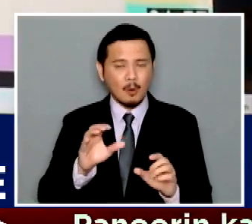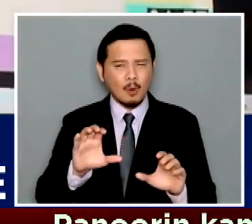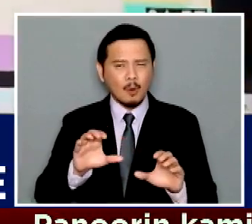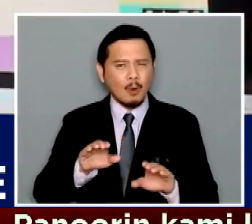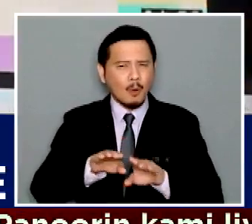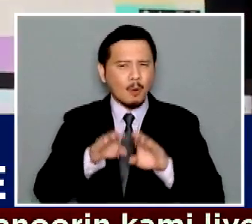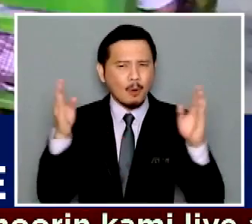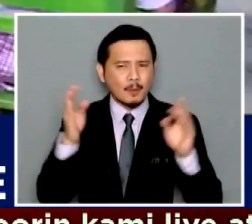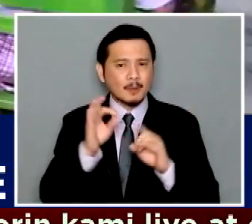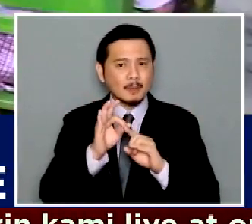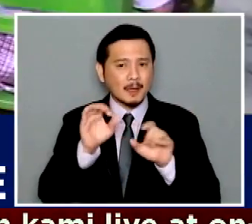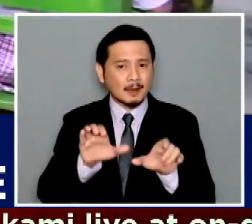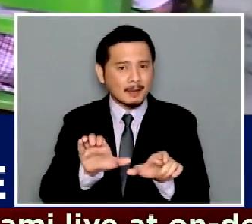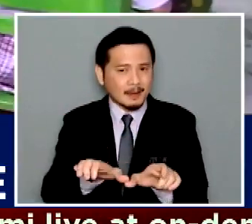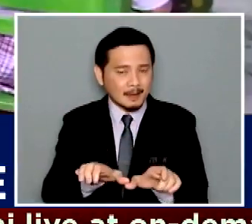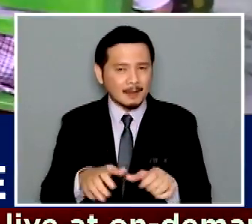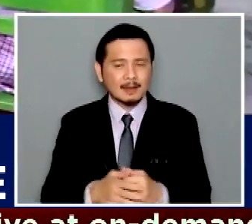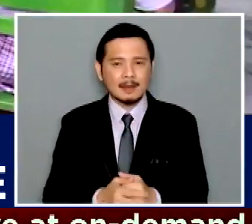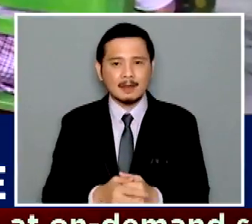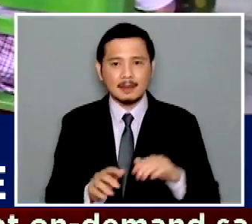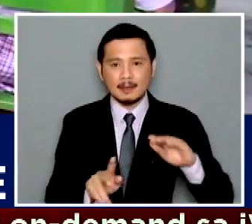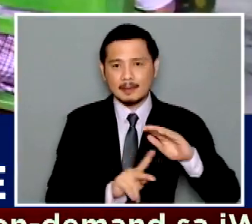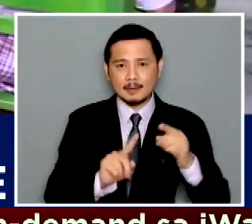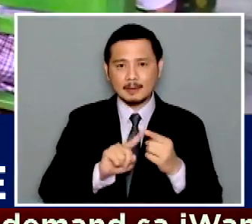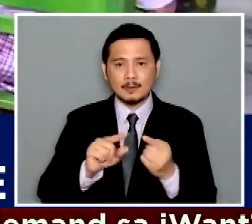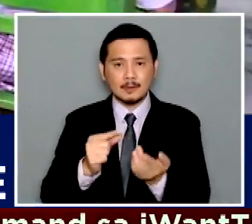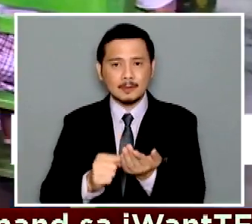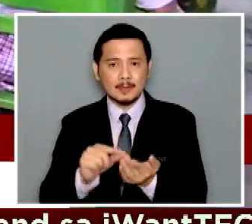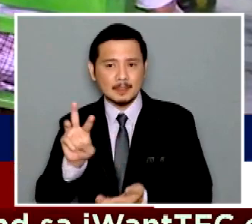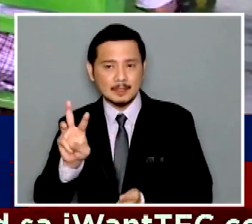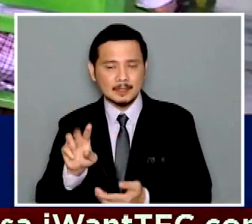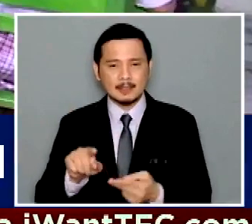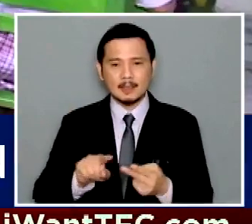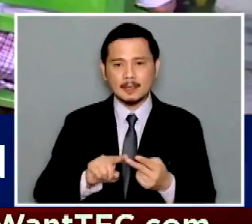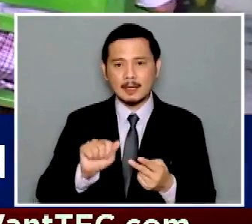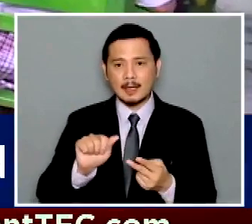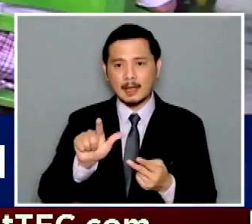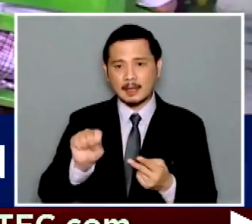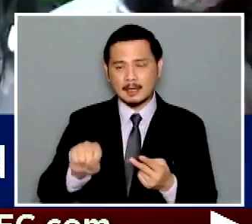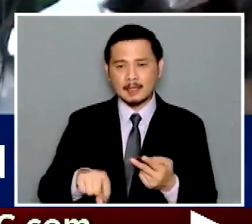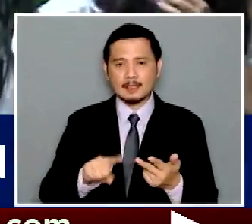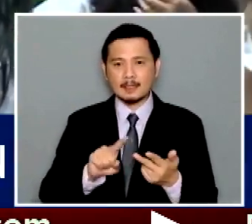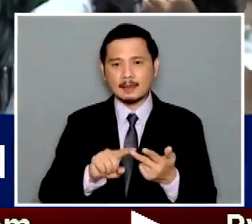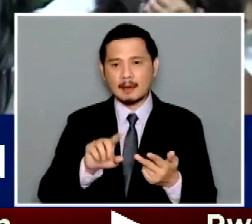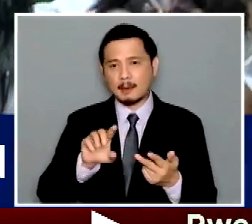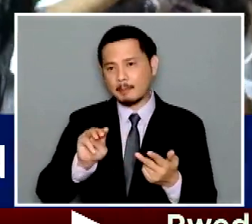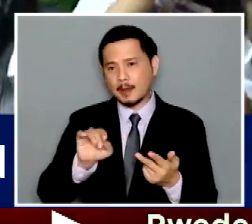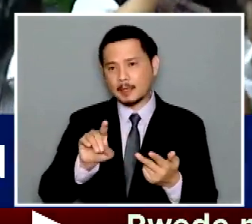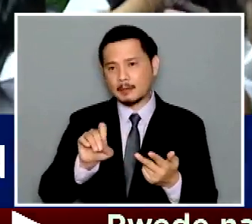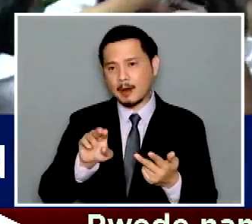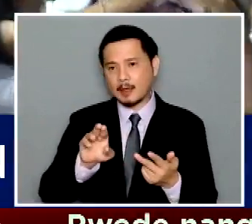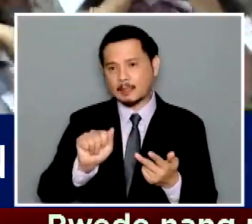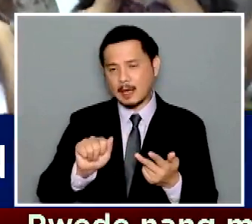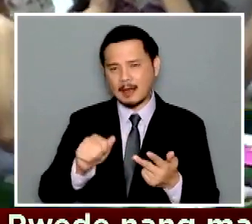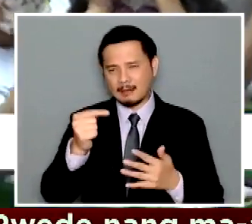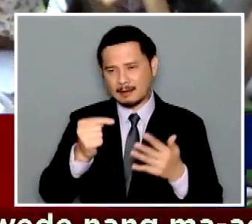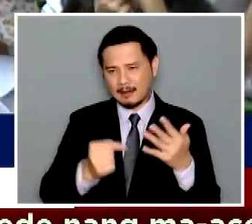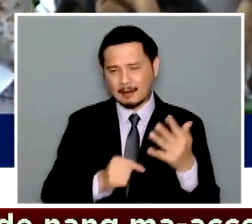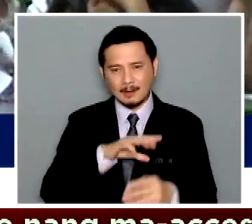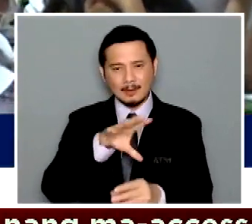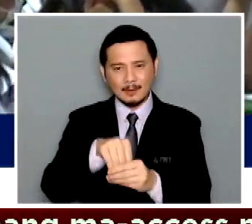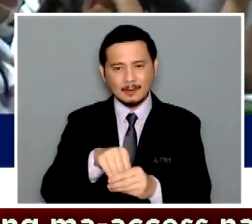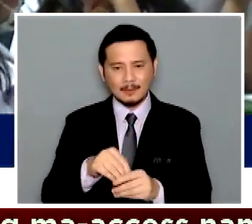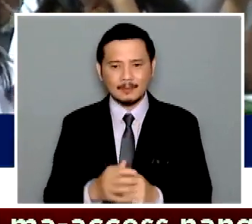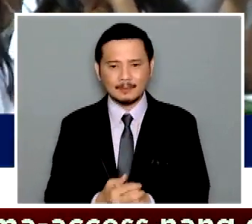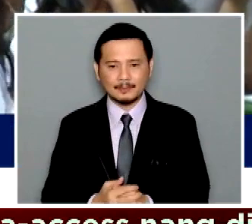at sa mga kinder hanggang grade 6, ALS at madrasa o Muslim education. Sa loob ng 2 taon, ngayon